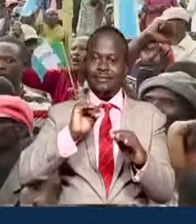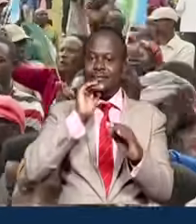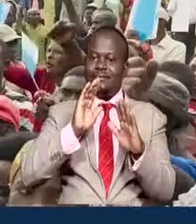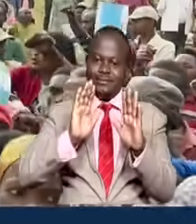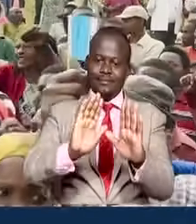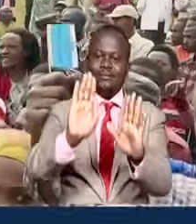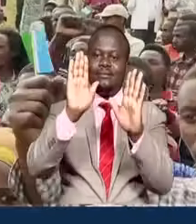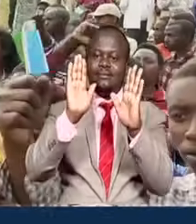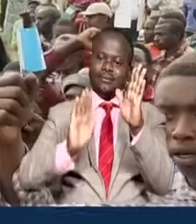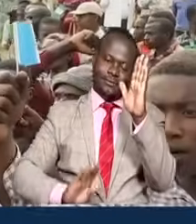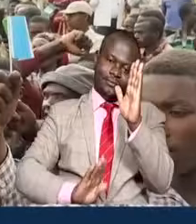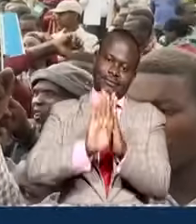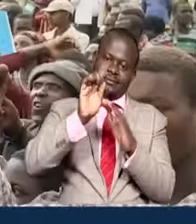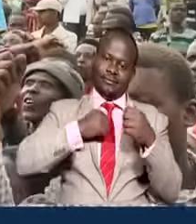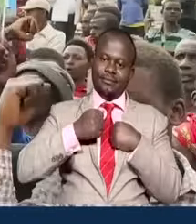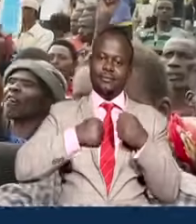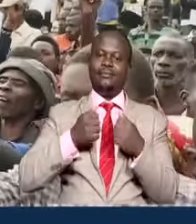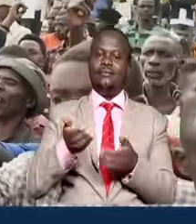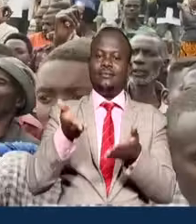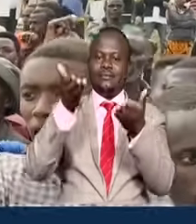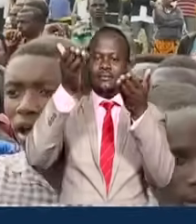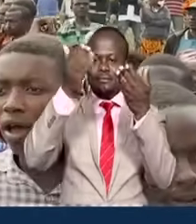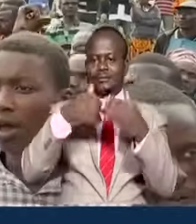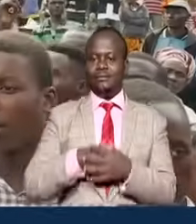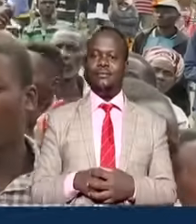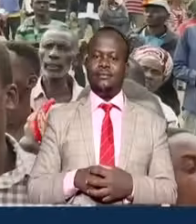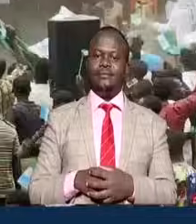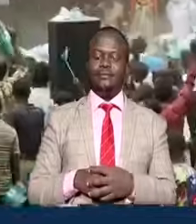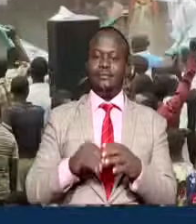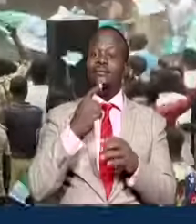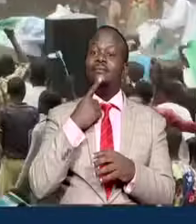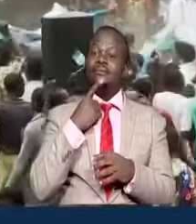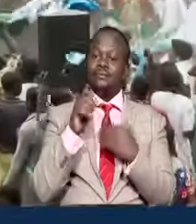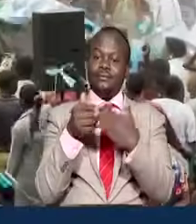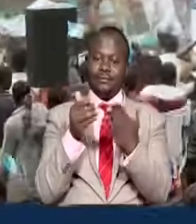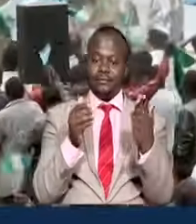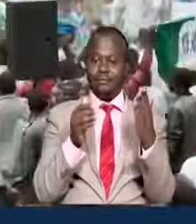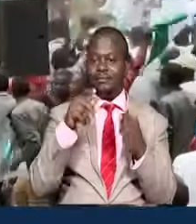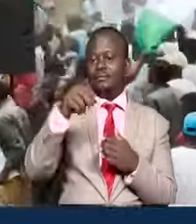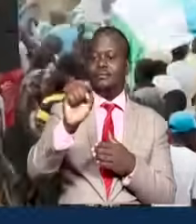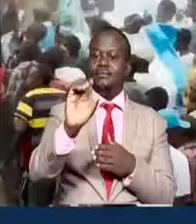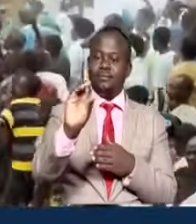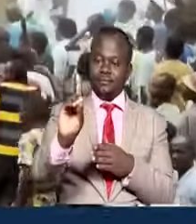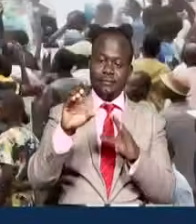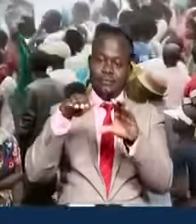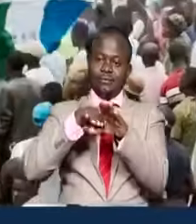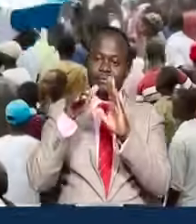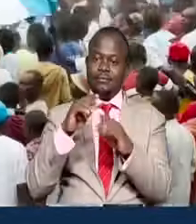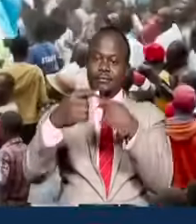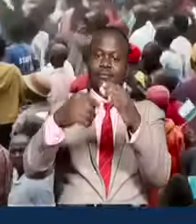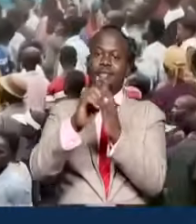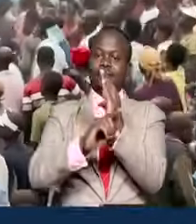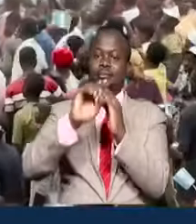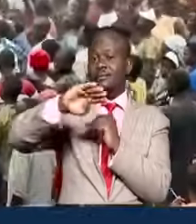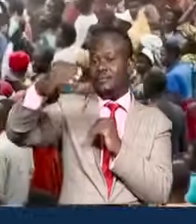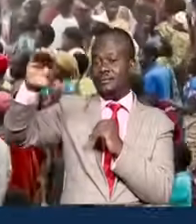ntituzagutererana. Kuri uyu wa mbere ibikorwa byo kwiyamamaza kw'abakandida depite b'ishyaka riharanira demokarasi n'imibereho myiza y'abaturage PSD byakomereje mu karere ka Gicumbi